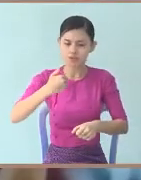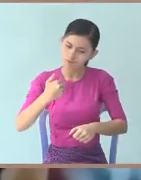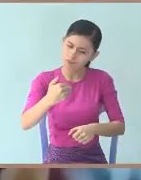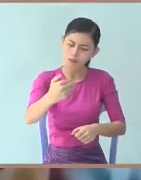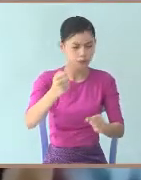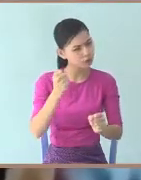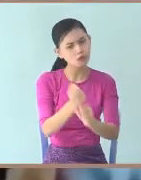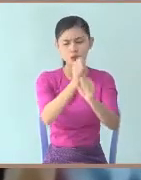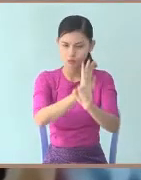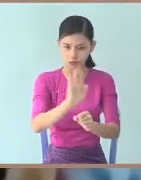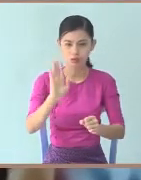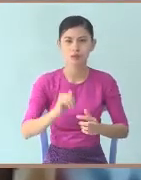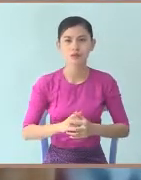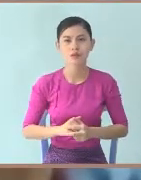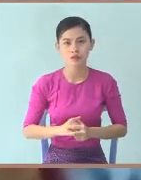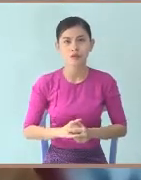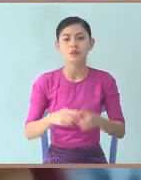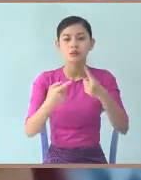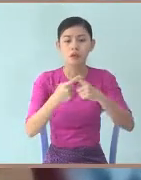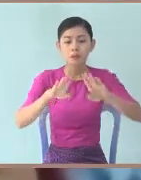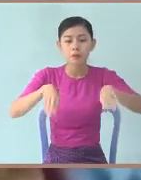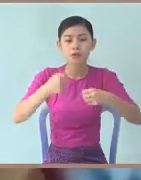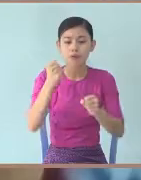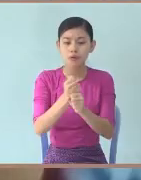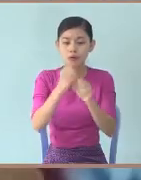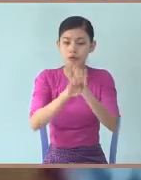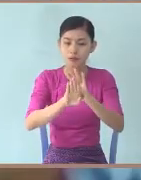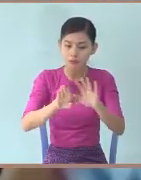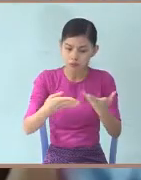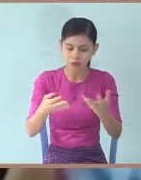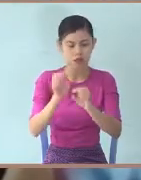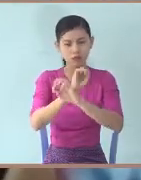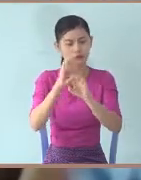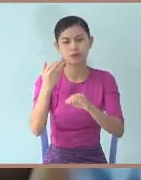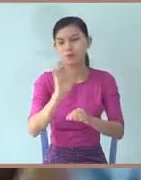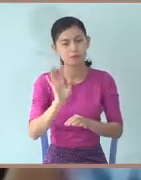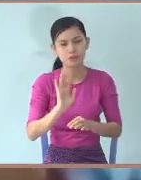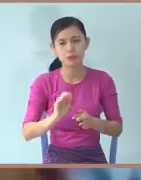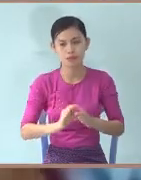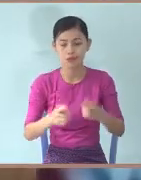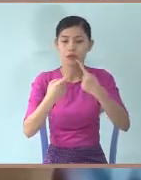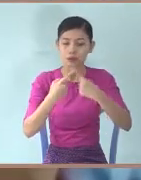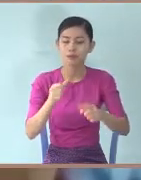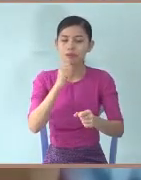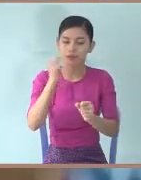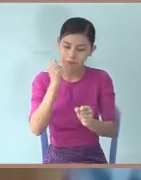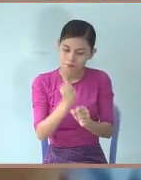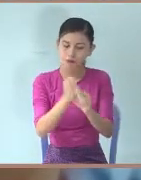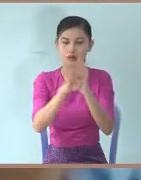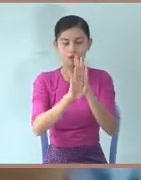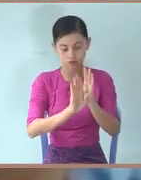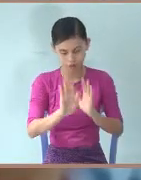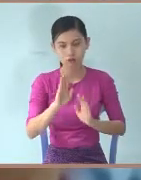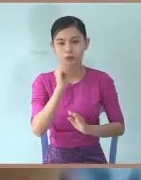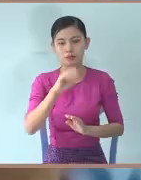င်နေပါတယ်ဘလို့လှုပ်ဘလို့လှုပ်ဆောင်မလဲဆိုတဲ့အချက်ကိုတော့ကျွန်တော်ဟိုတေသေးချာတော့ဒီညမှာမပြောနိုင်ပါဘူးဒါပေမဲ့